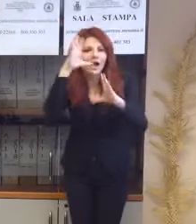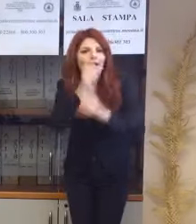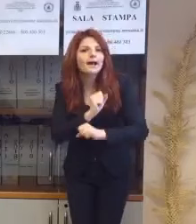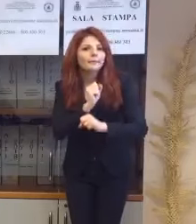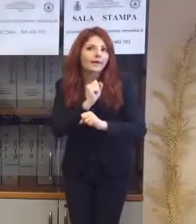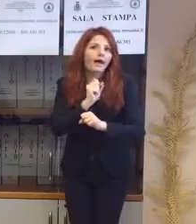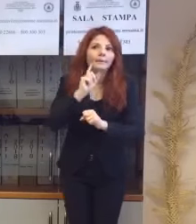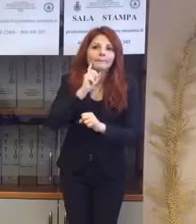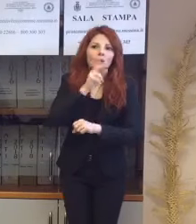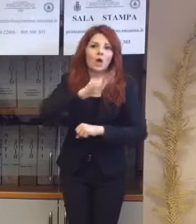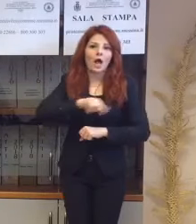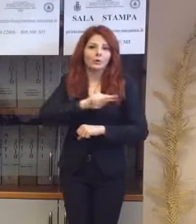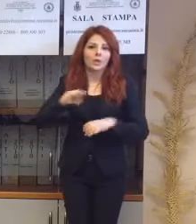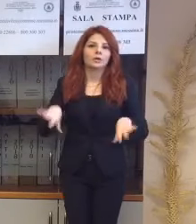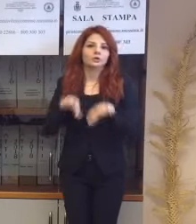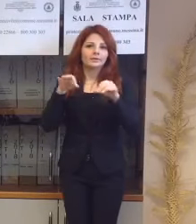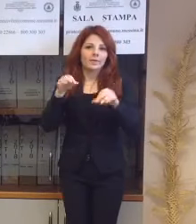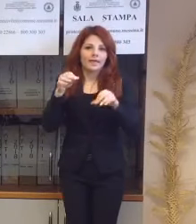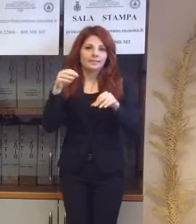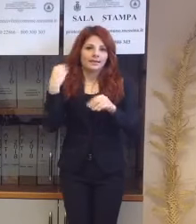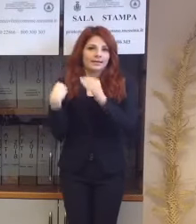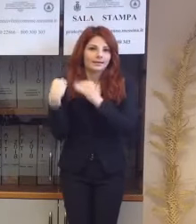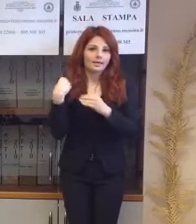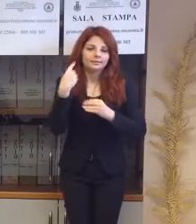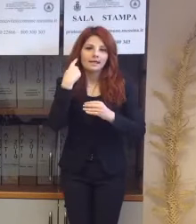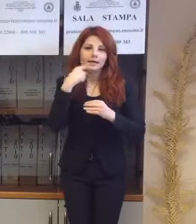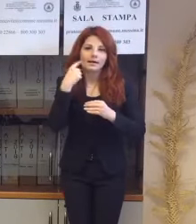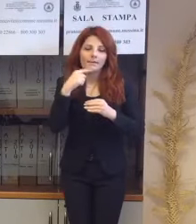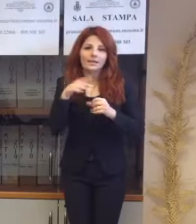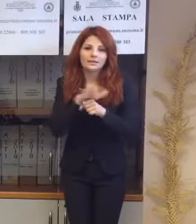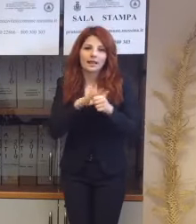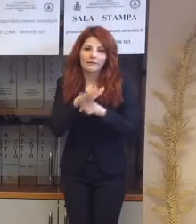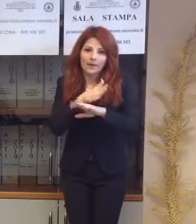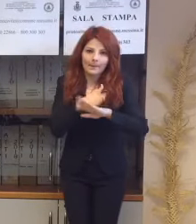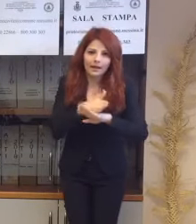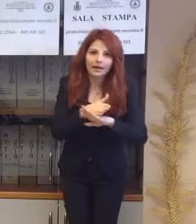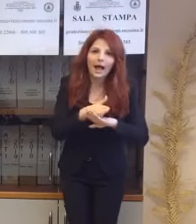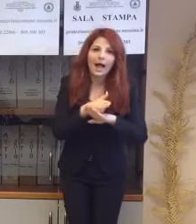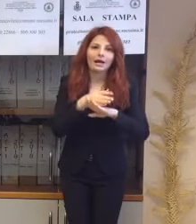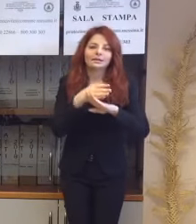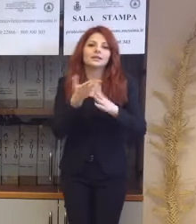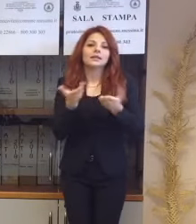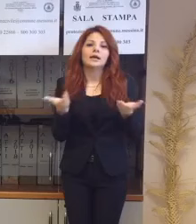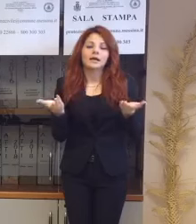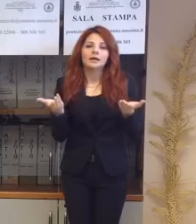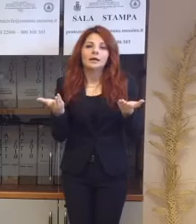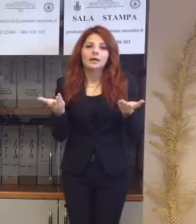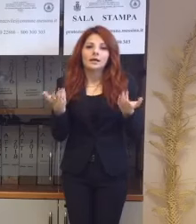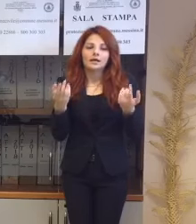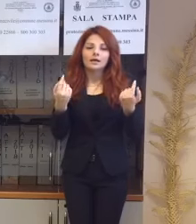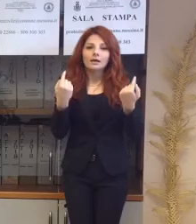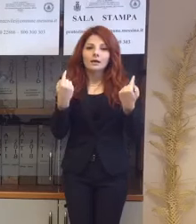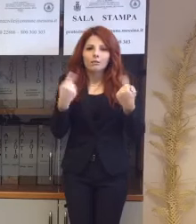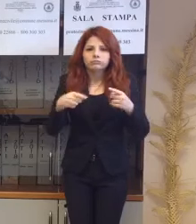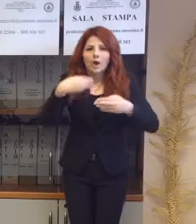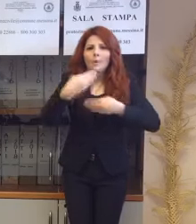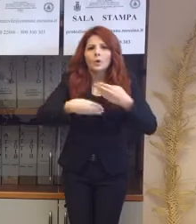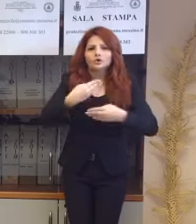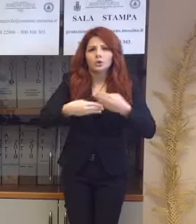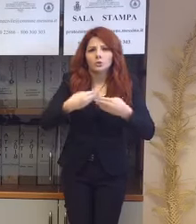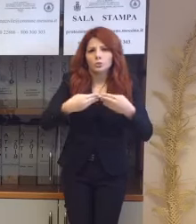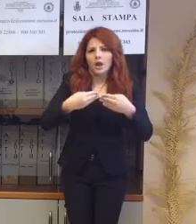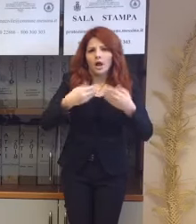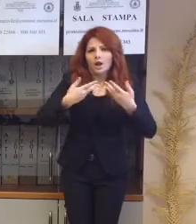che abbiamo dovuto proprio attivare un'apposita procedura con richiesta di mail e tutto. È ovvio che ora andremo